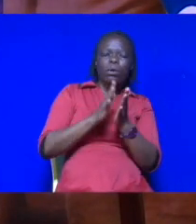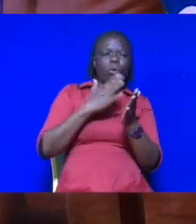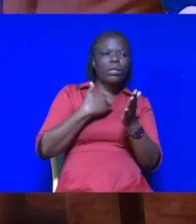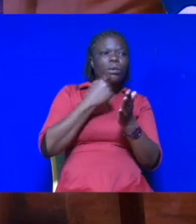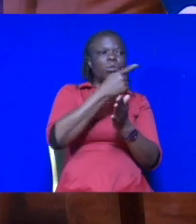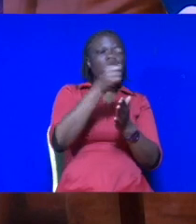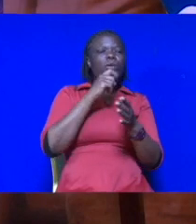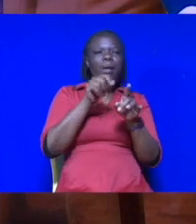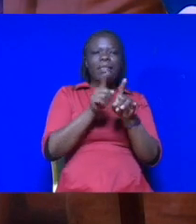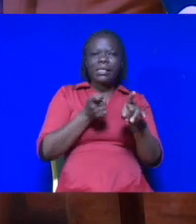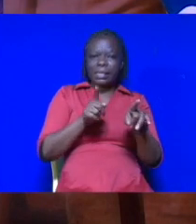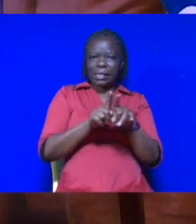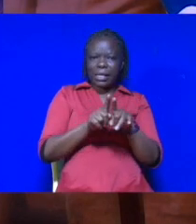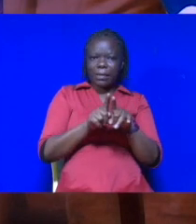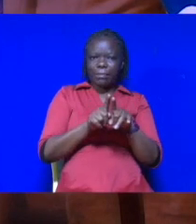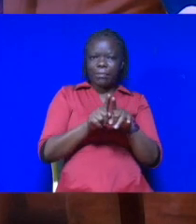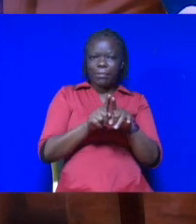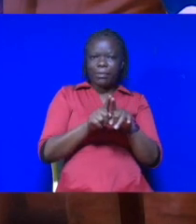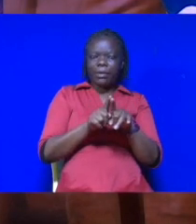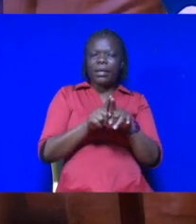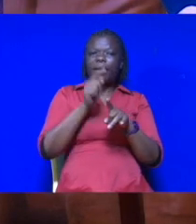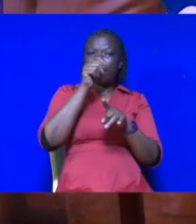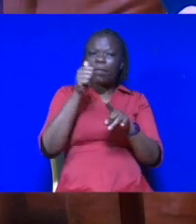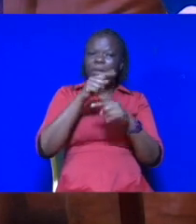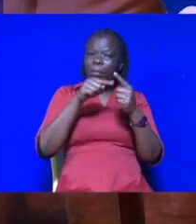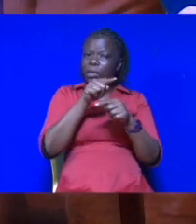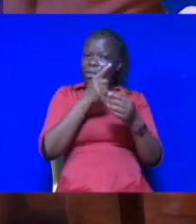zangu, siri ni hii kwamba